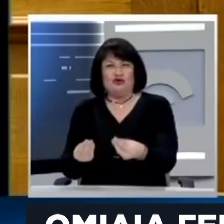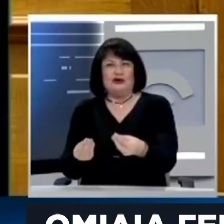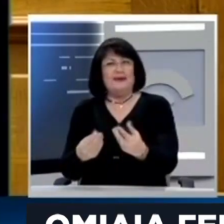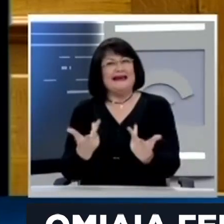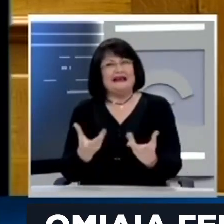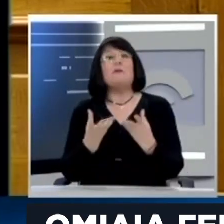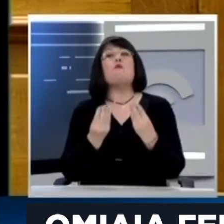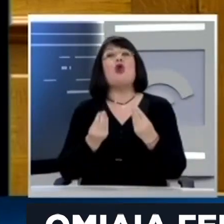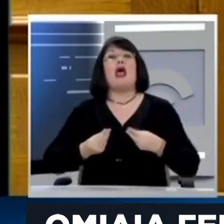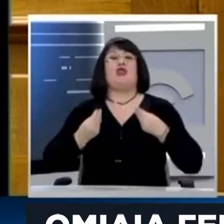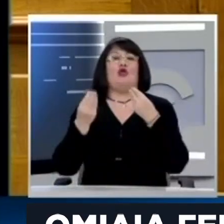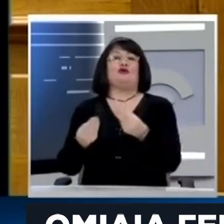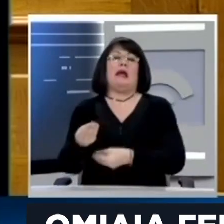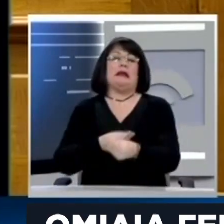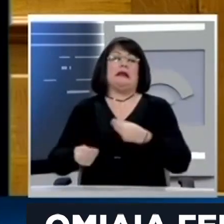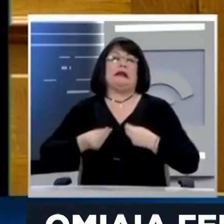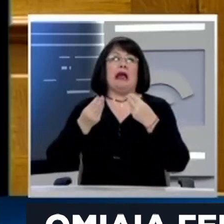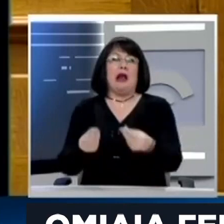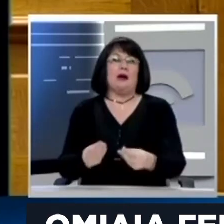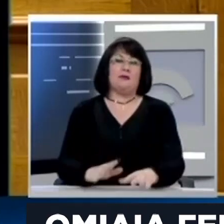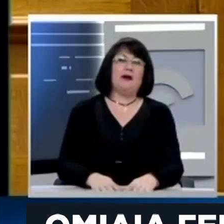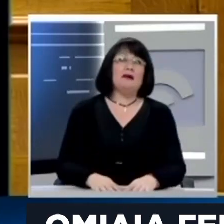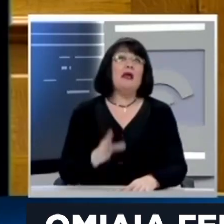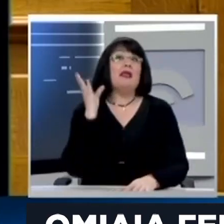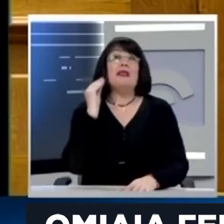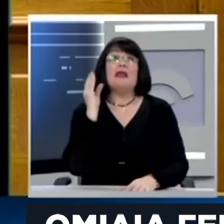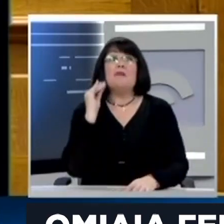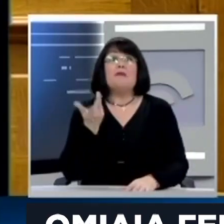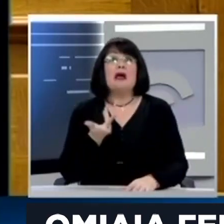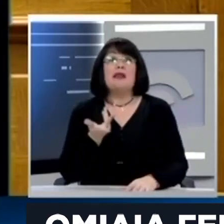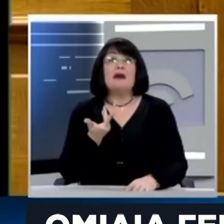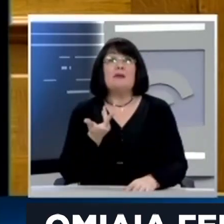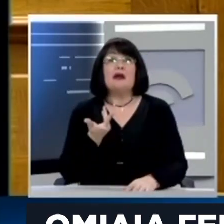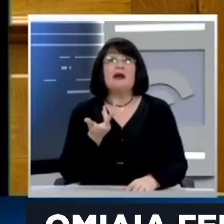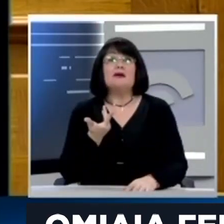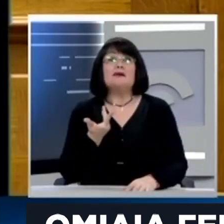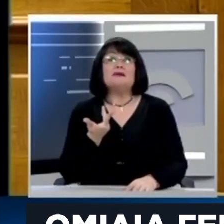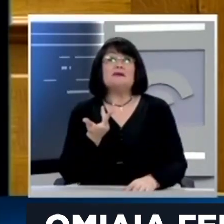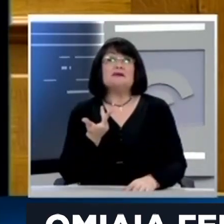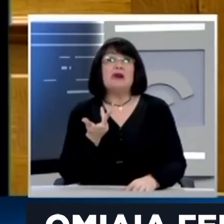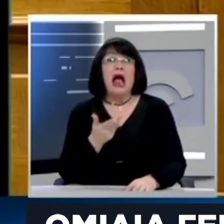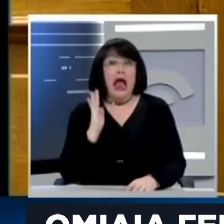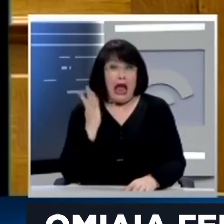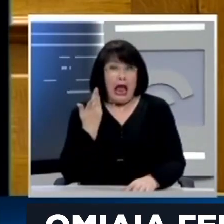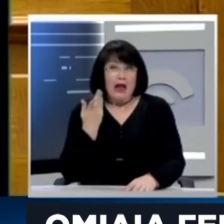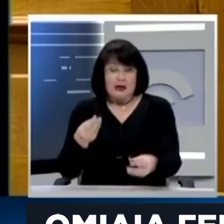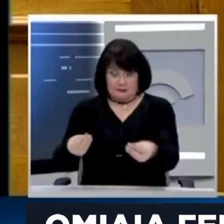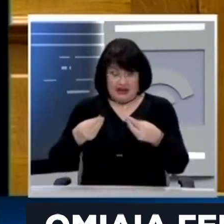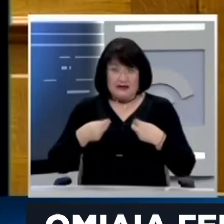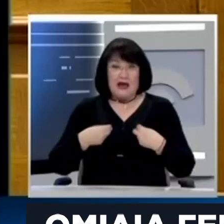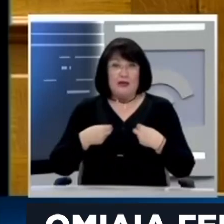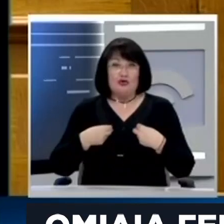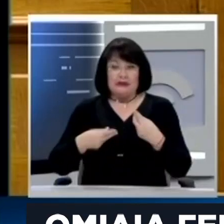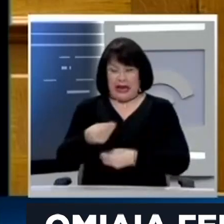Και δώσαμε πολλά. Δεν μάθαμε όμως τι και αν πήραμε κάτι